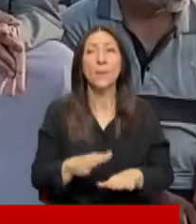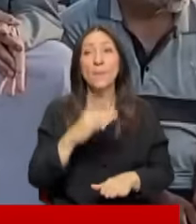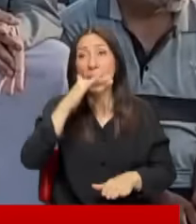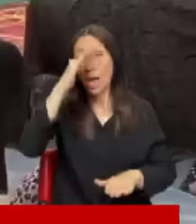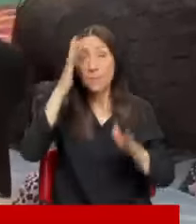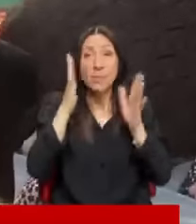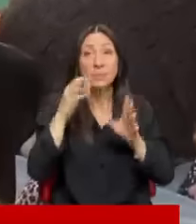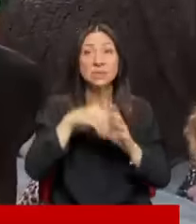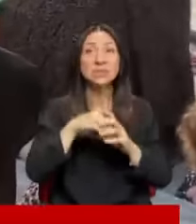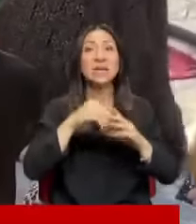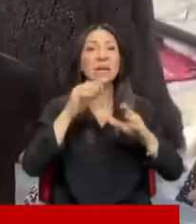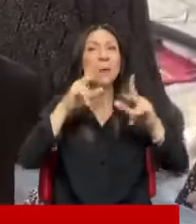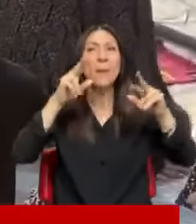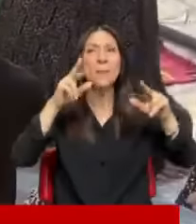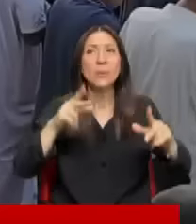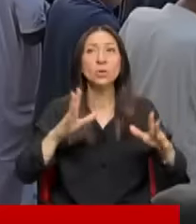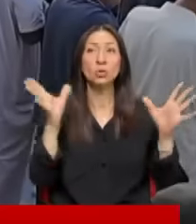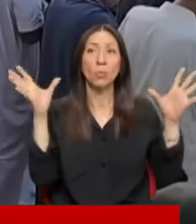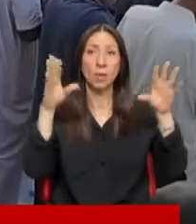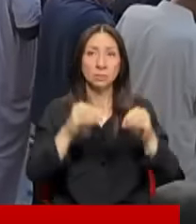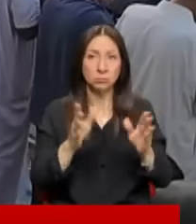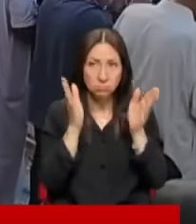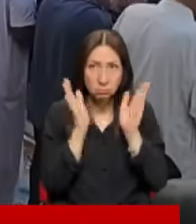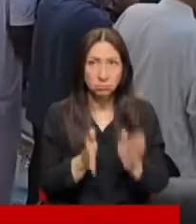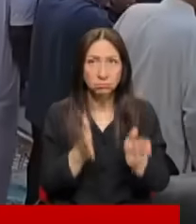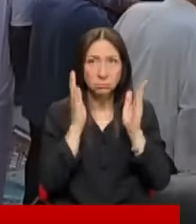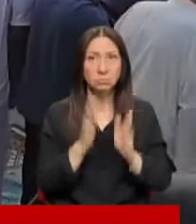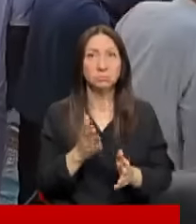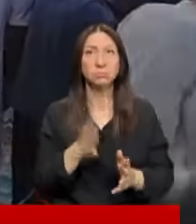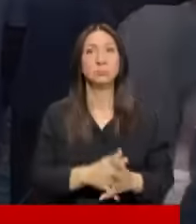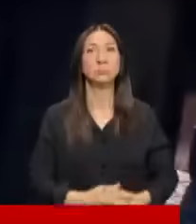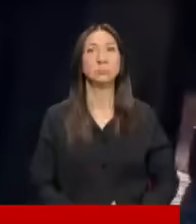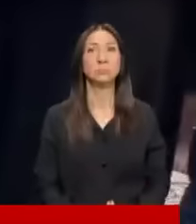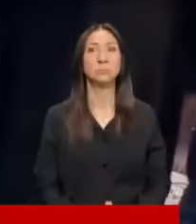namazı için enkazların arasında toplandı.